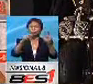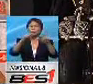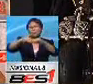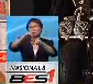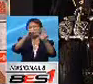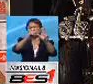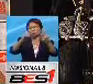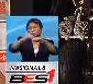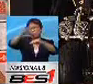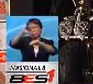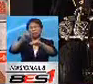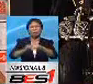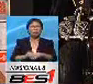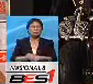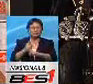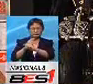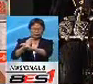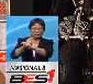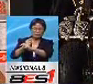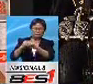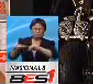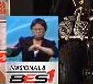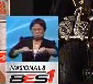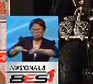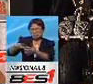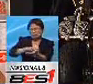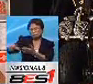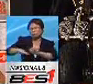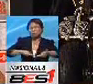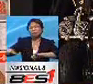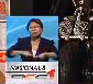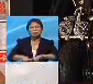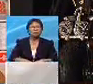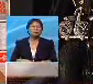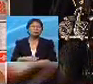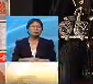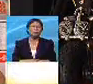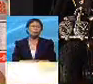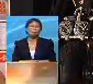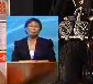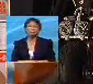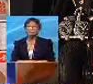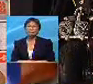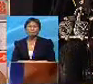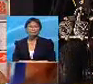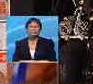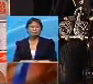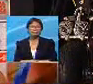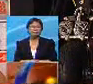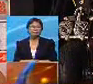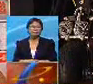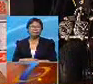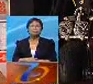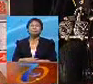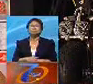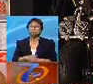Dia beli untuk tanah asap punya nilai aktiviti. Dan juga kelebihan pada Mobility Adventure